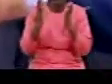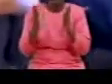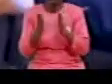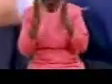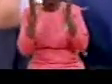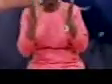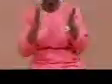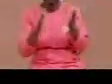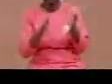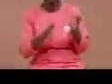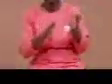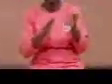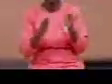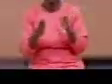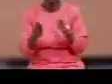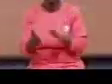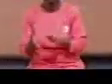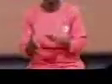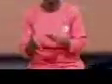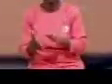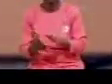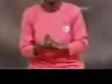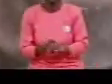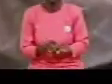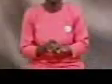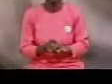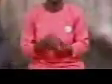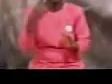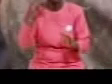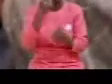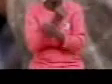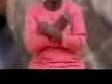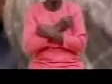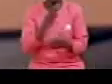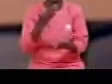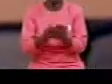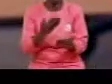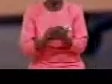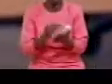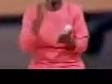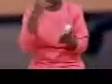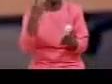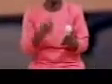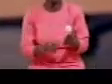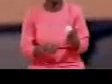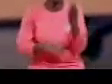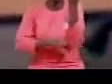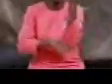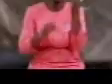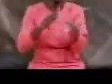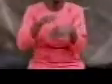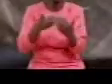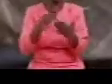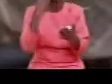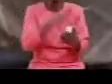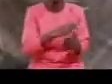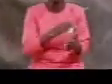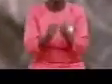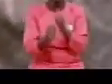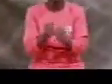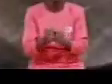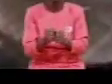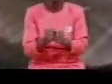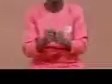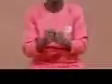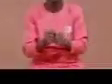ماجد مستر ماجد. For the love of money is the root of all evil, which while some coveted after, they